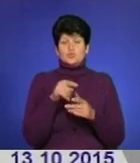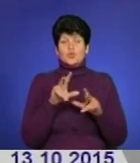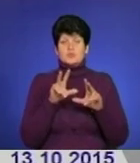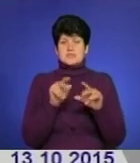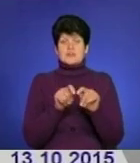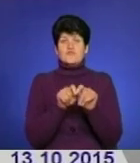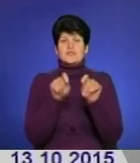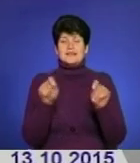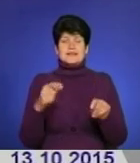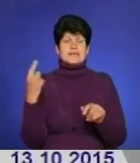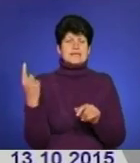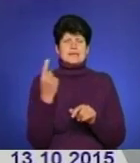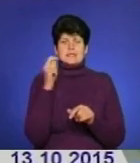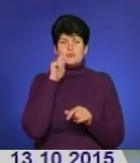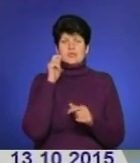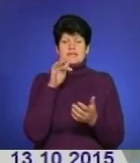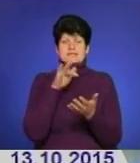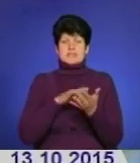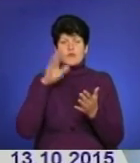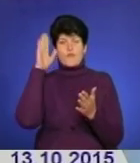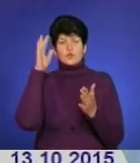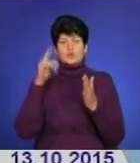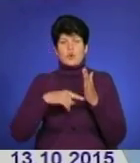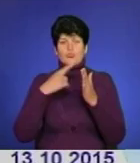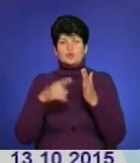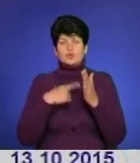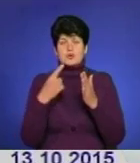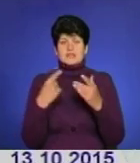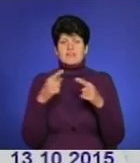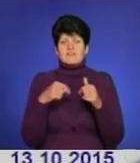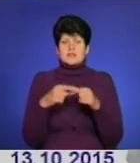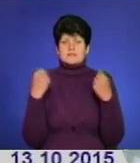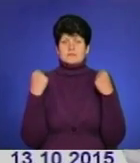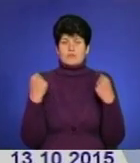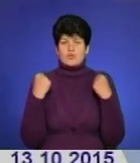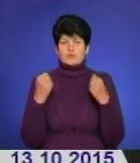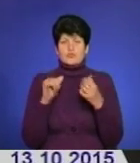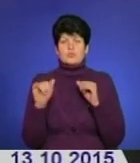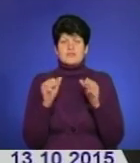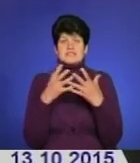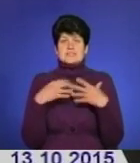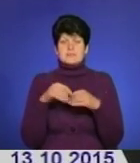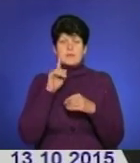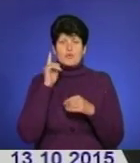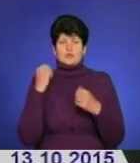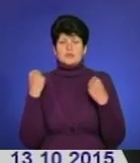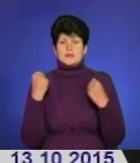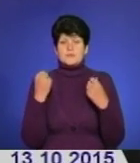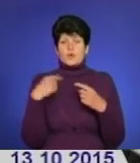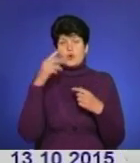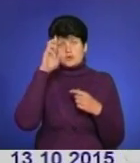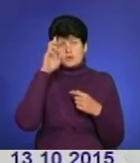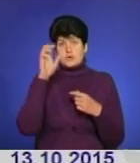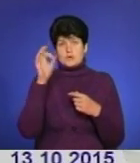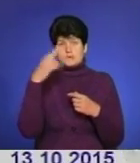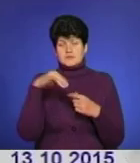обіцяють відкрити єдиний в Україні центр водно-моторних видів спорту. В управлінні сім'ї, молоді та спорту